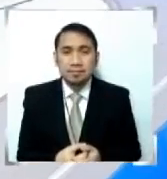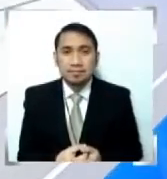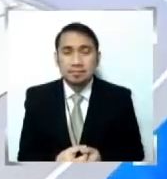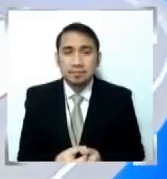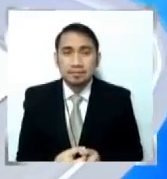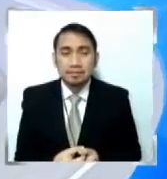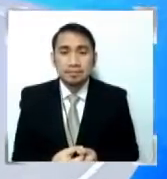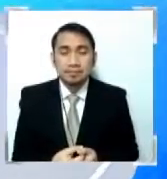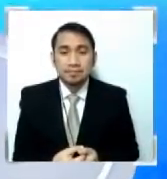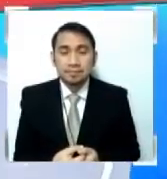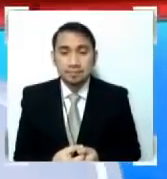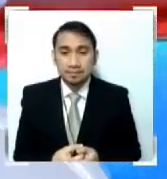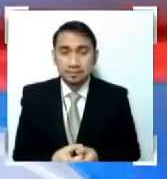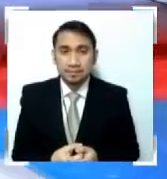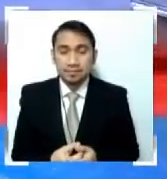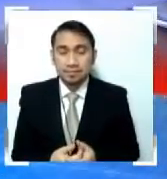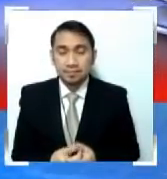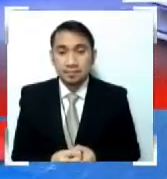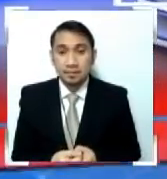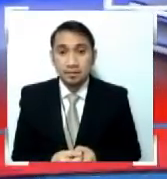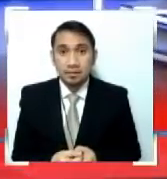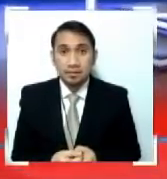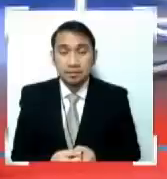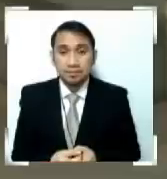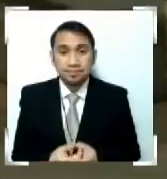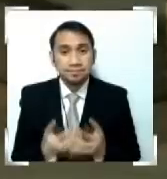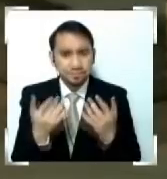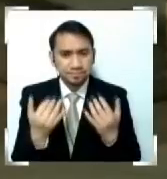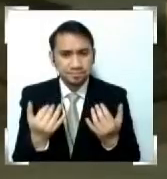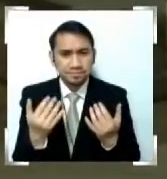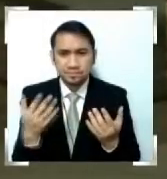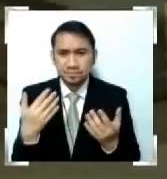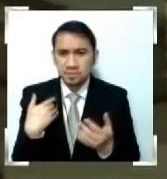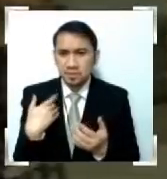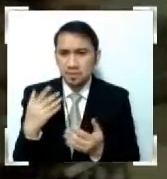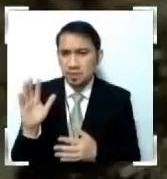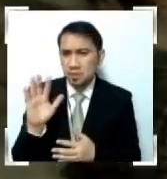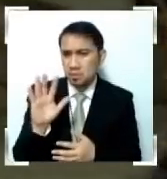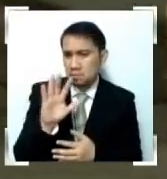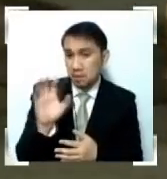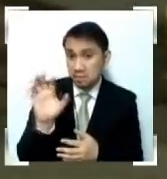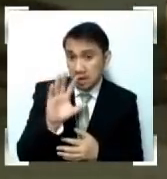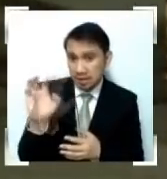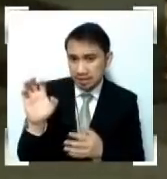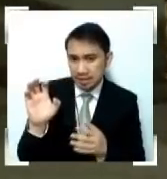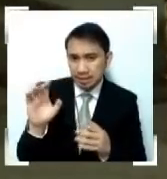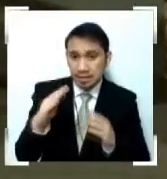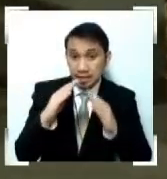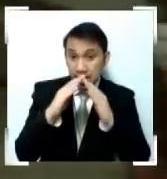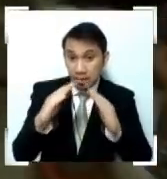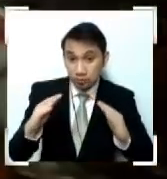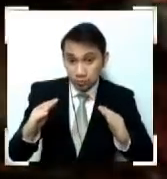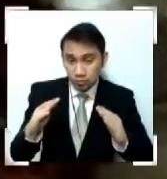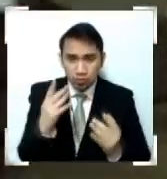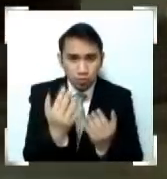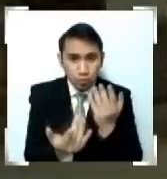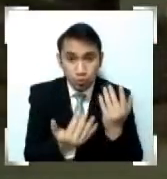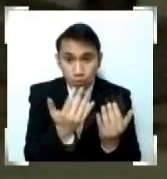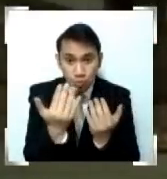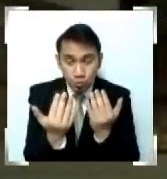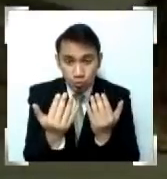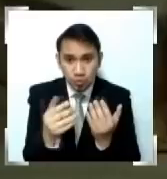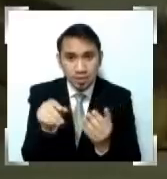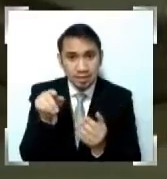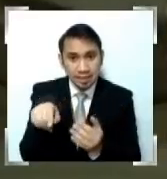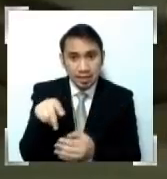Corrine? Igan, Pia, tinatayang nasa 500 bahay ang natupok ng sunog dito sa port area Manila na